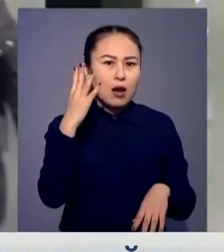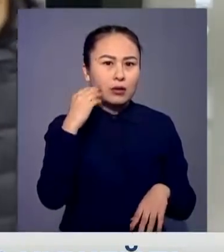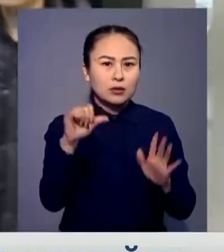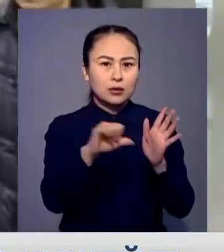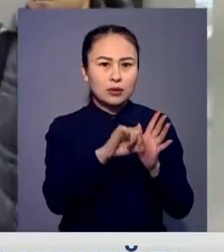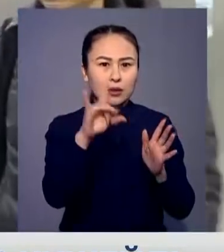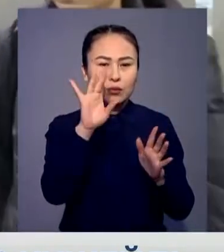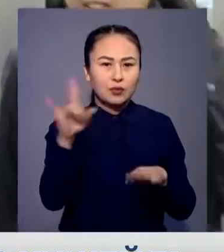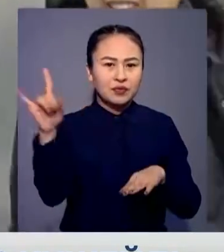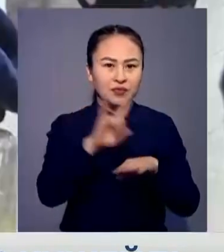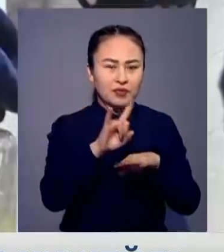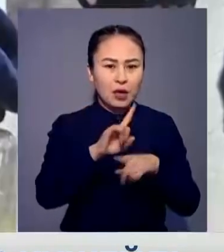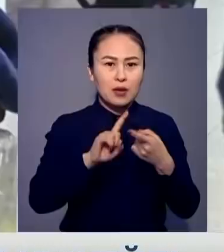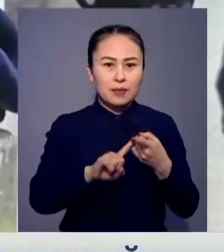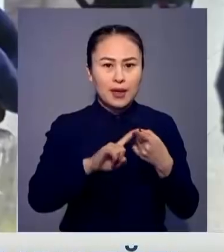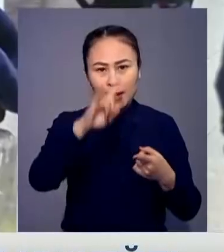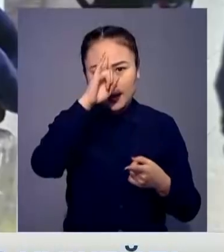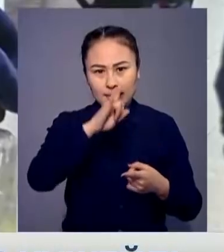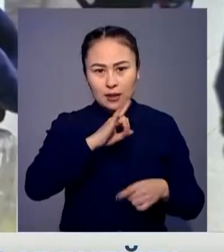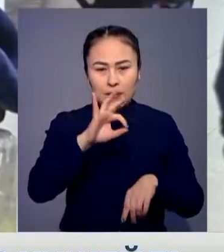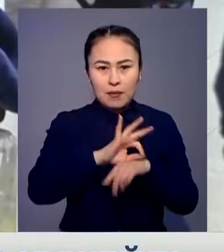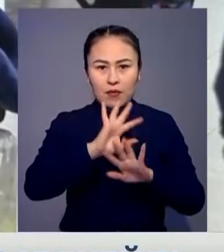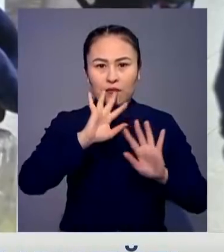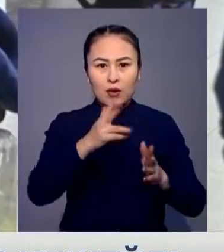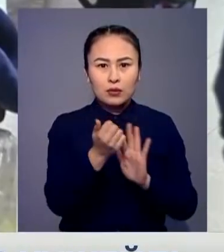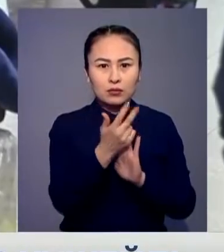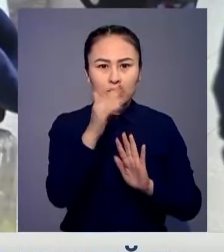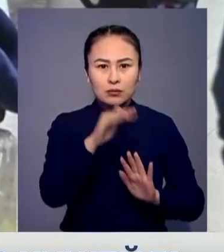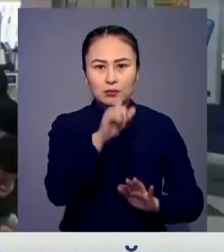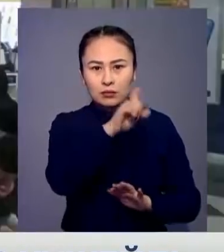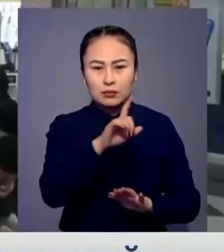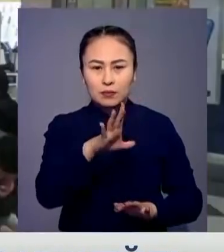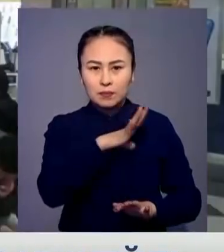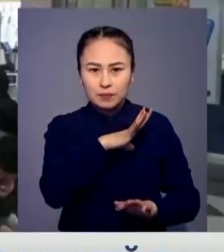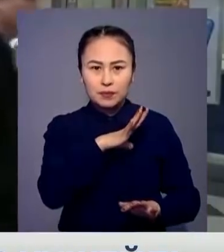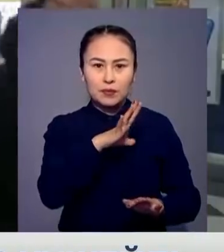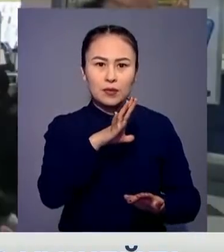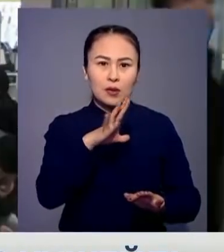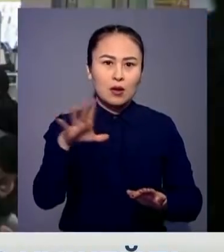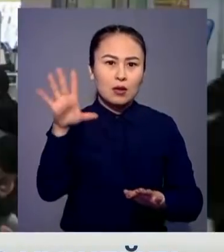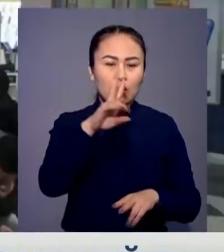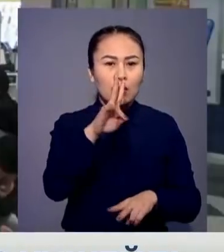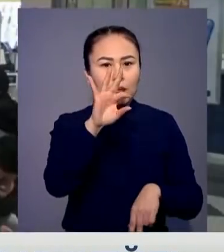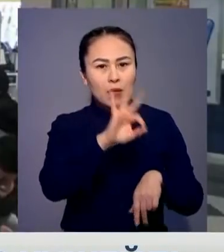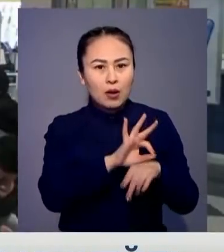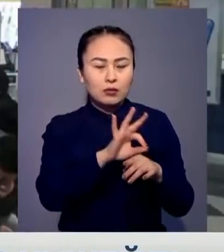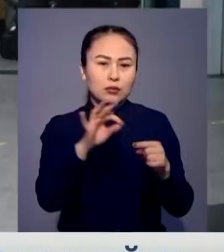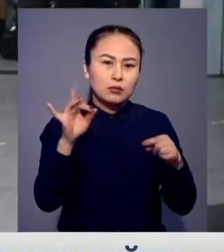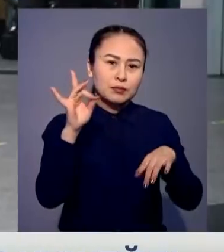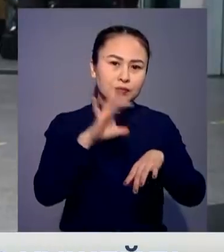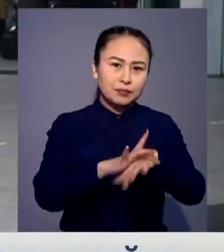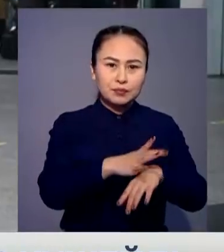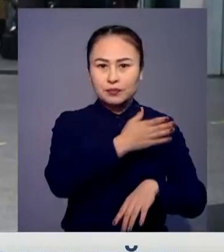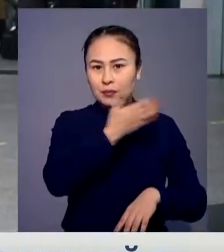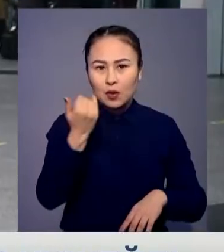шыққалы Қазақстанға ұзын-ырғасы 13 мыңнан астам адам кірген. Бірде біреуінде аталған дерттің белгілері анықталған жоқ. Ал соңғы деректер бойынша